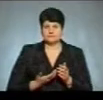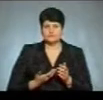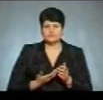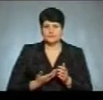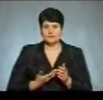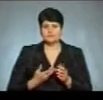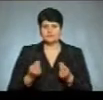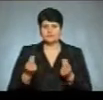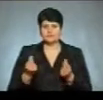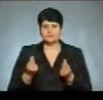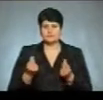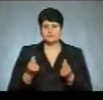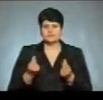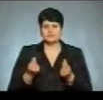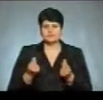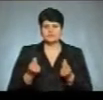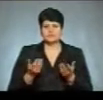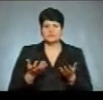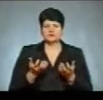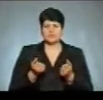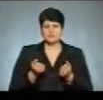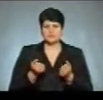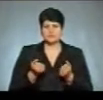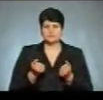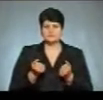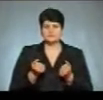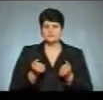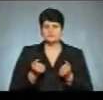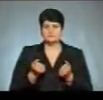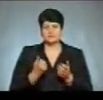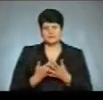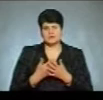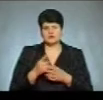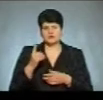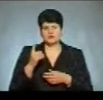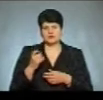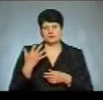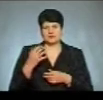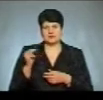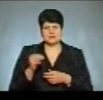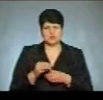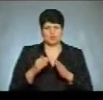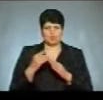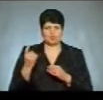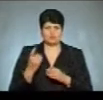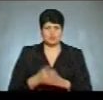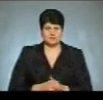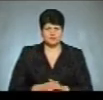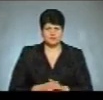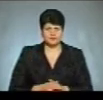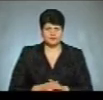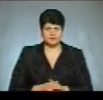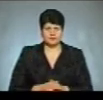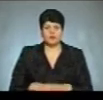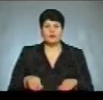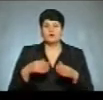готівкову субсидію, тобто коштами, отримують близько 105 тисяч домогосподарств. Тобто